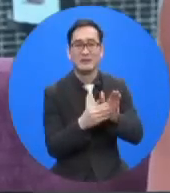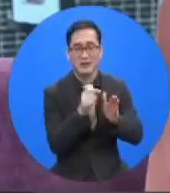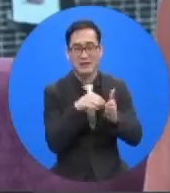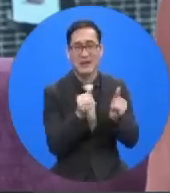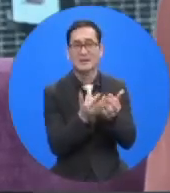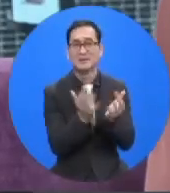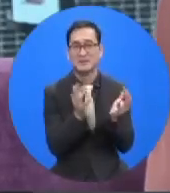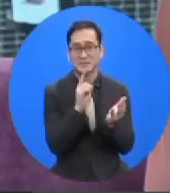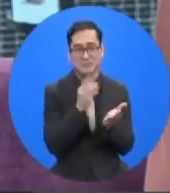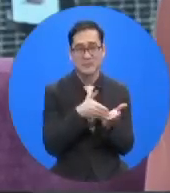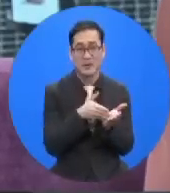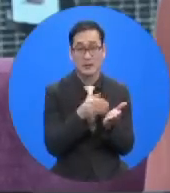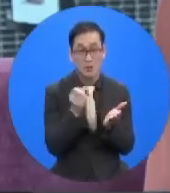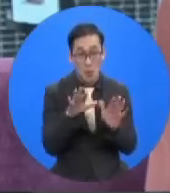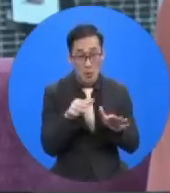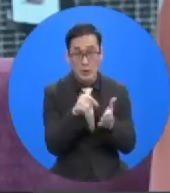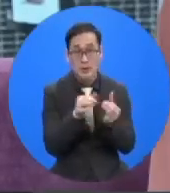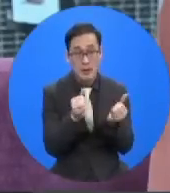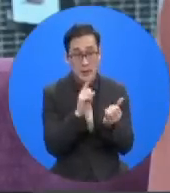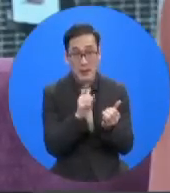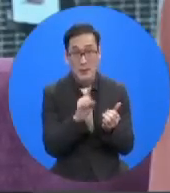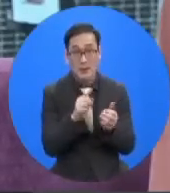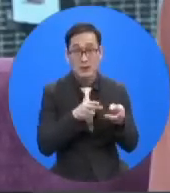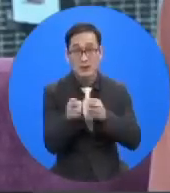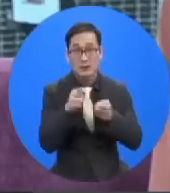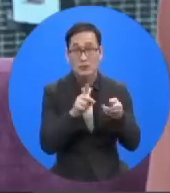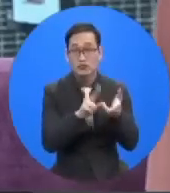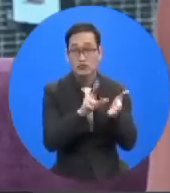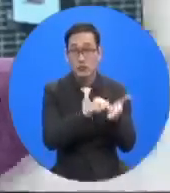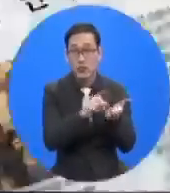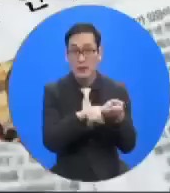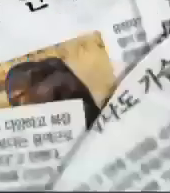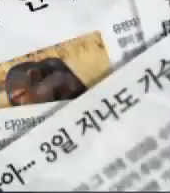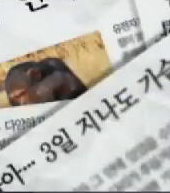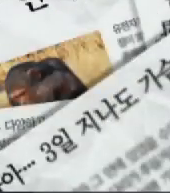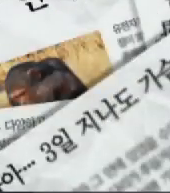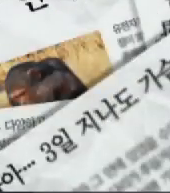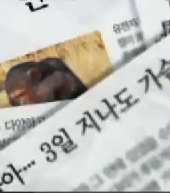좀 고개를 갸우뚱했습니다. 직접 들어보시죠.